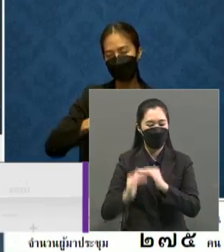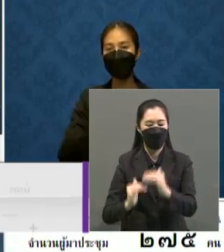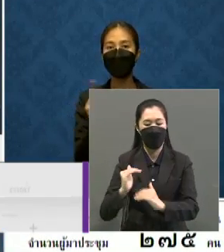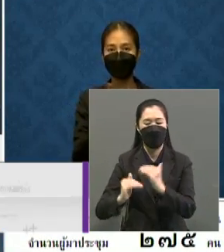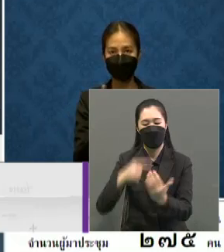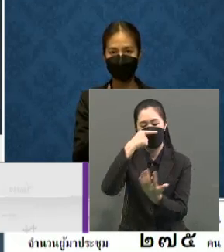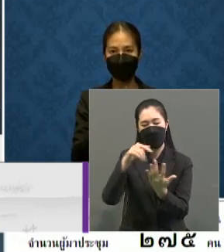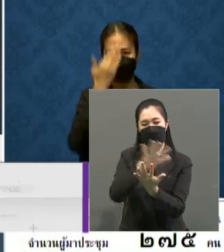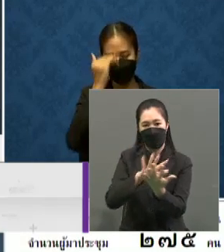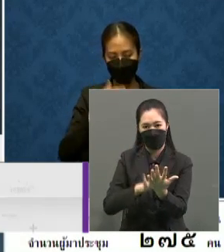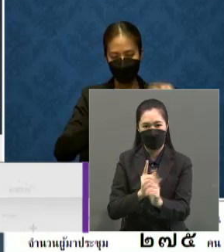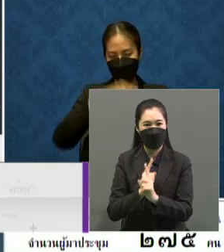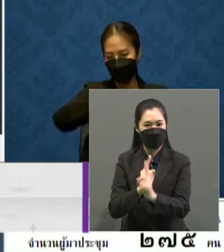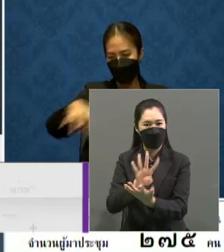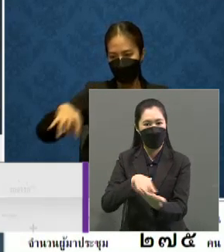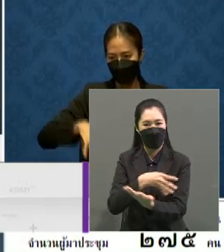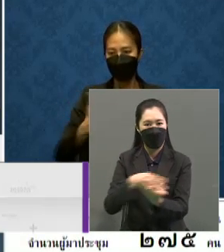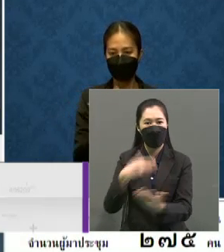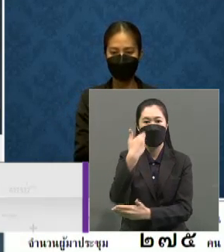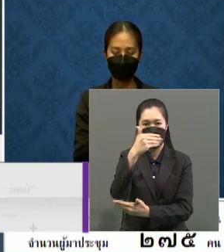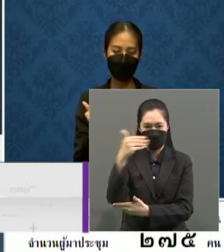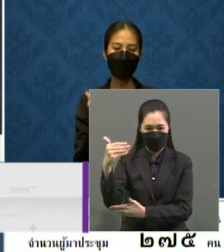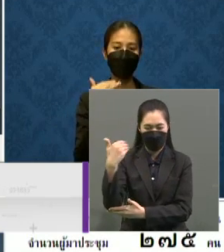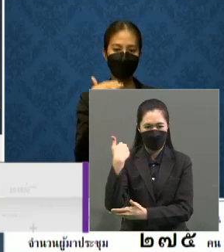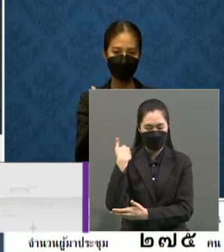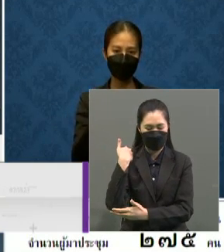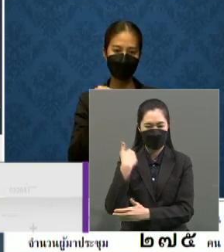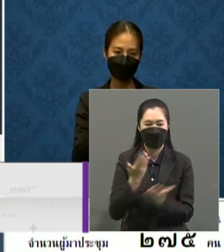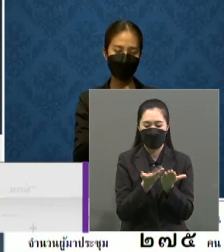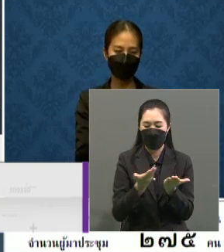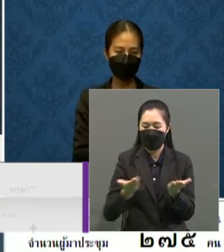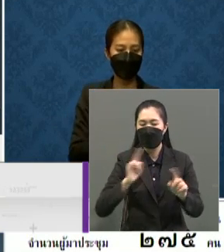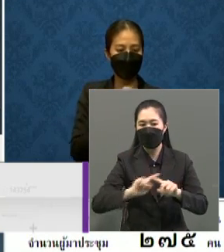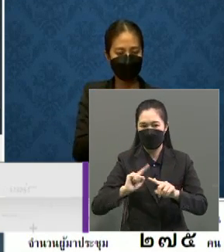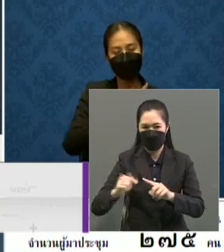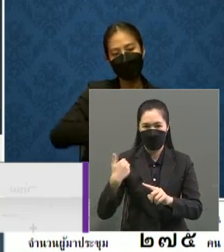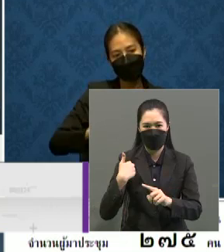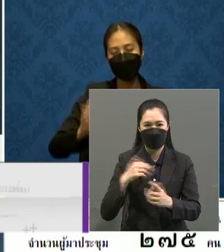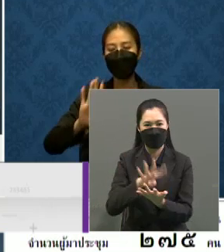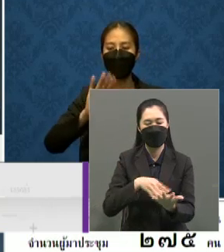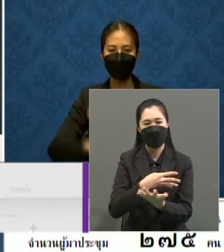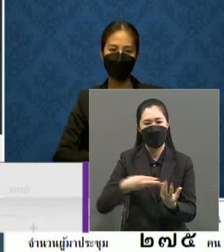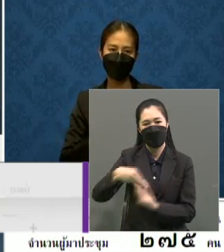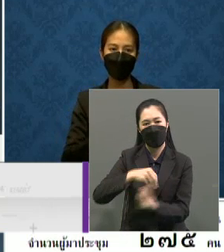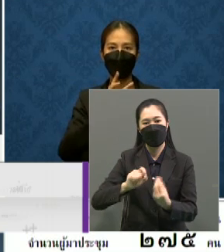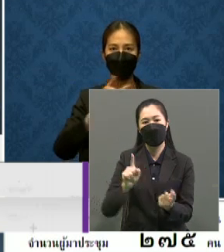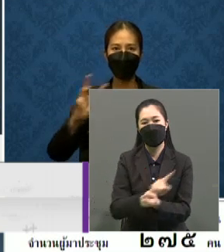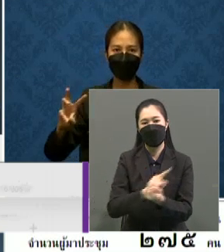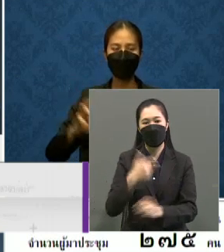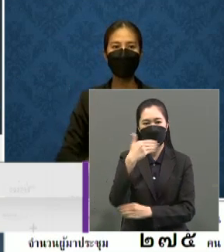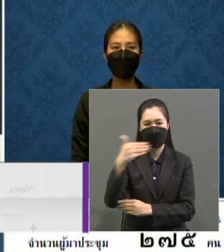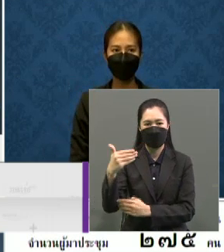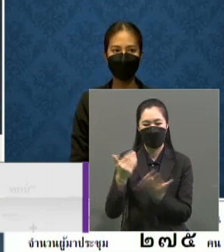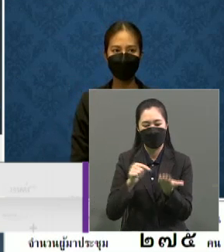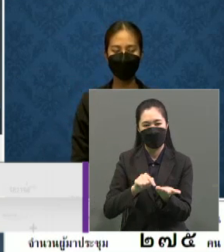ประเทศตามแนวทางของยุทธศาสตร์ชาติแผนแม่บทและแผนย่อยร่างแผนพัฒนาเศรษฐกิจและสังคมแห่งชาติฉบับ